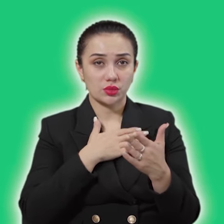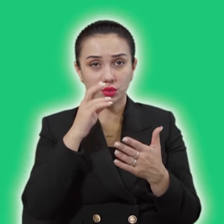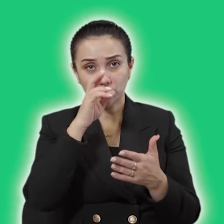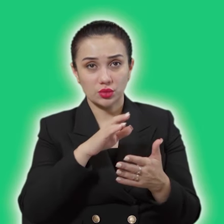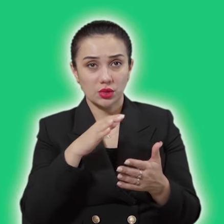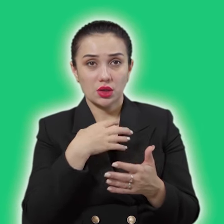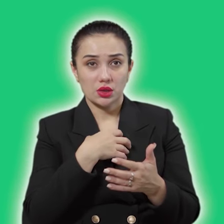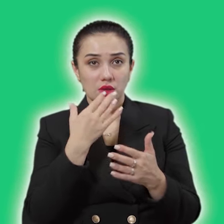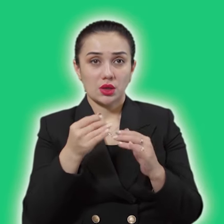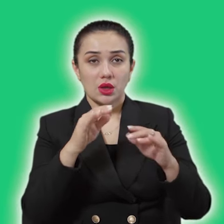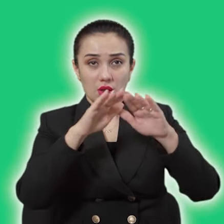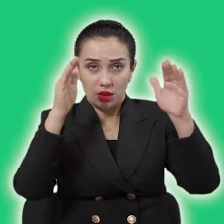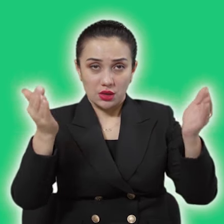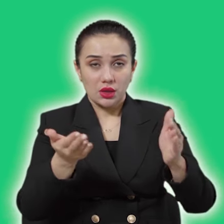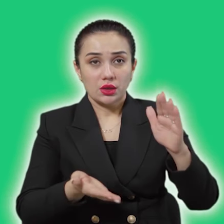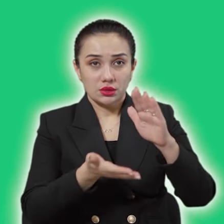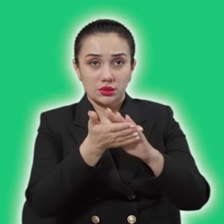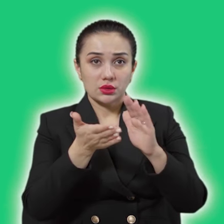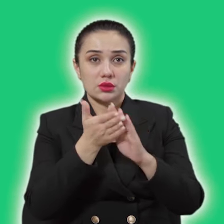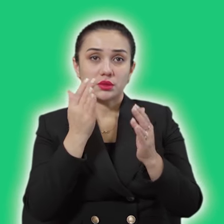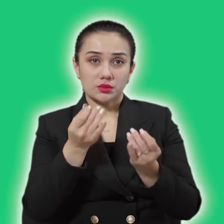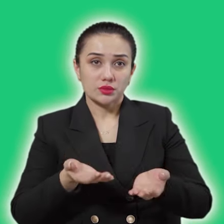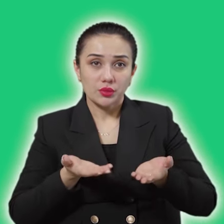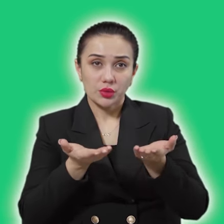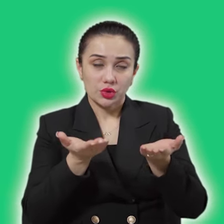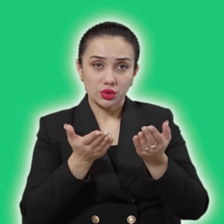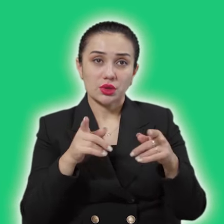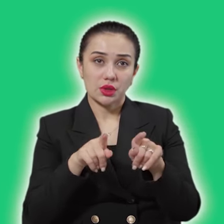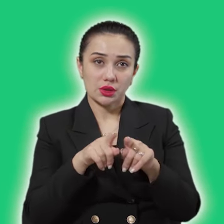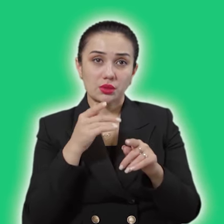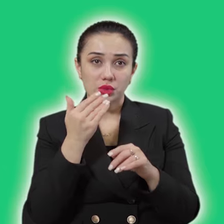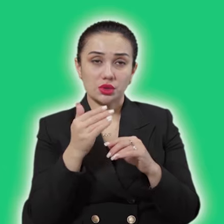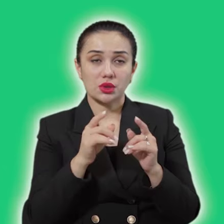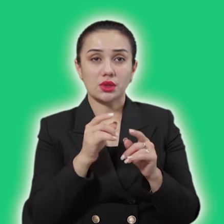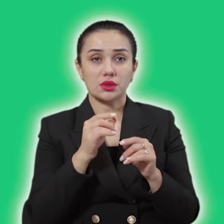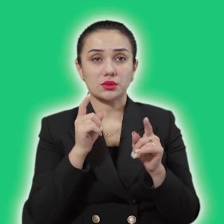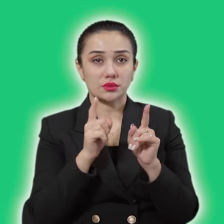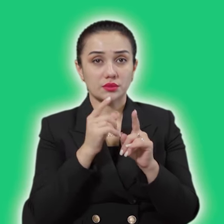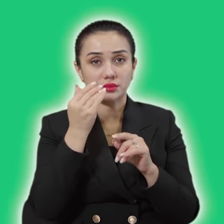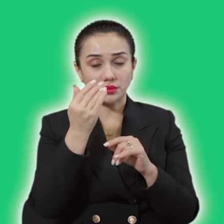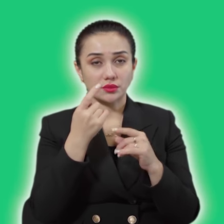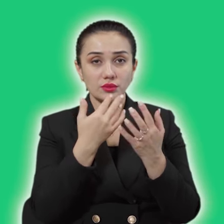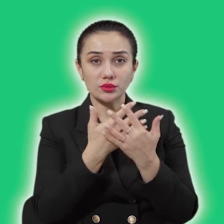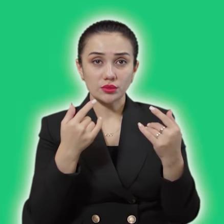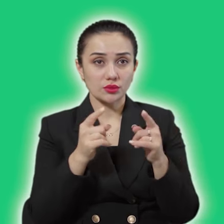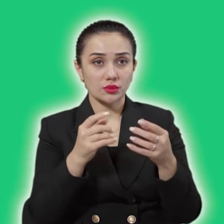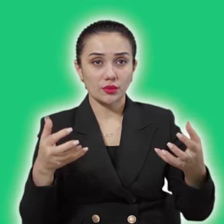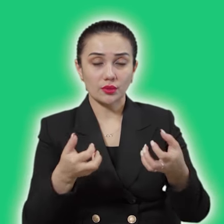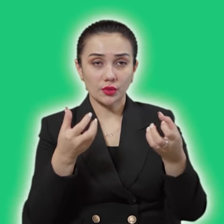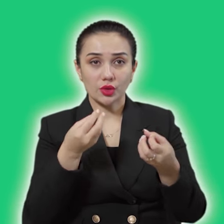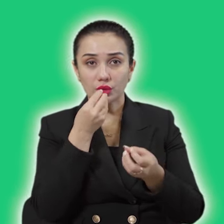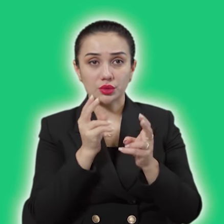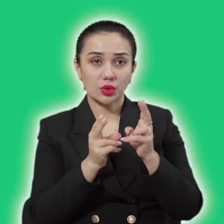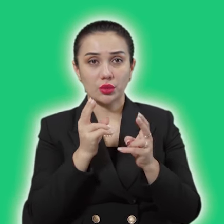bizni o'lkalarda asosan tandirda tayyorlanadi. Shuningdek, pechlarda ham pishiriladi. Shuningdek, xamirdan turli xil